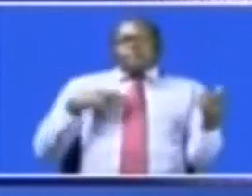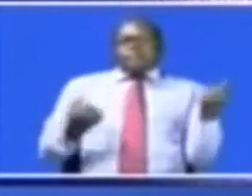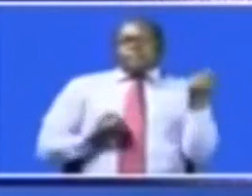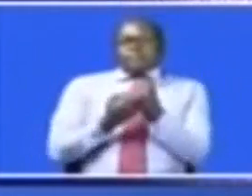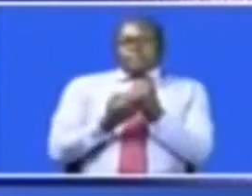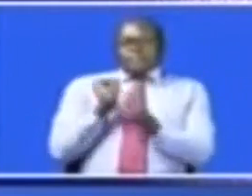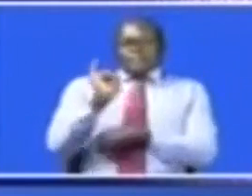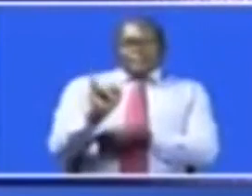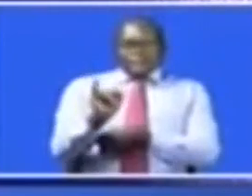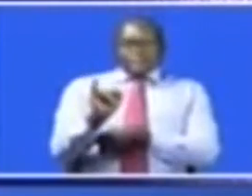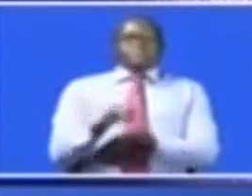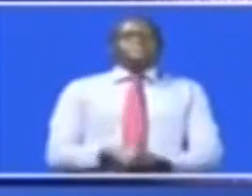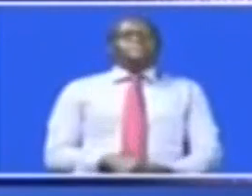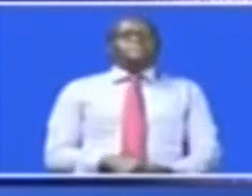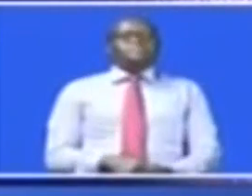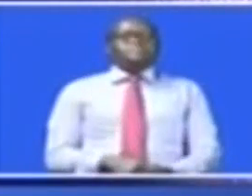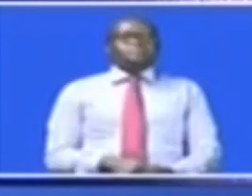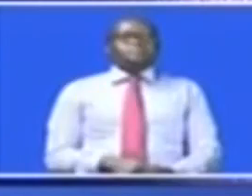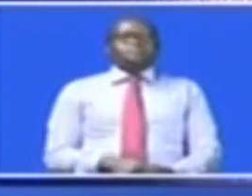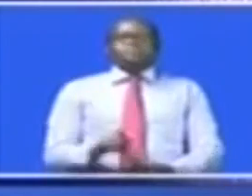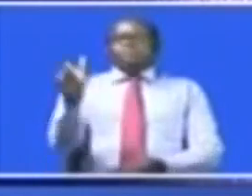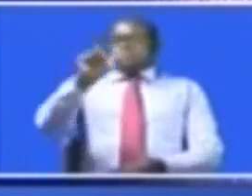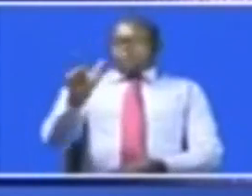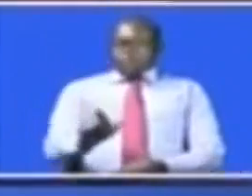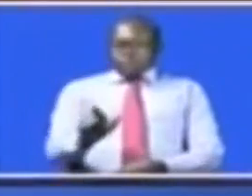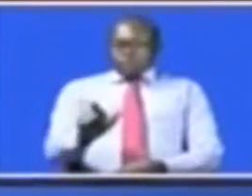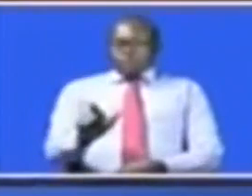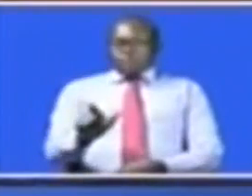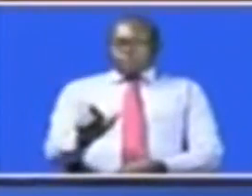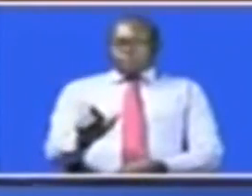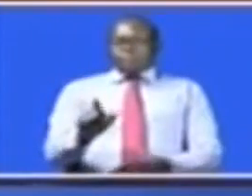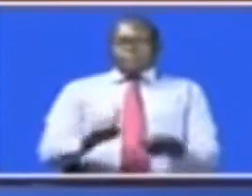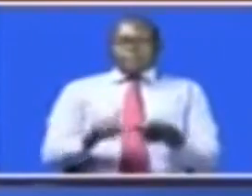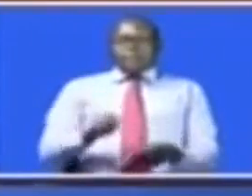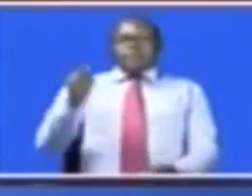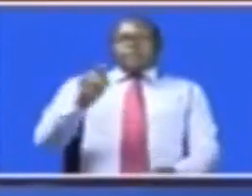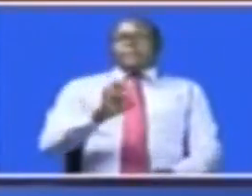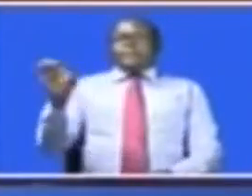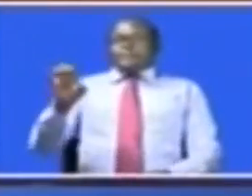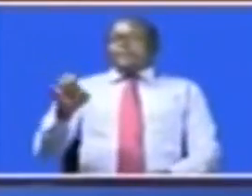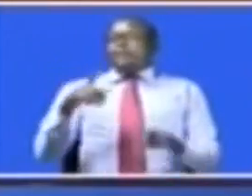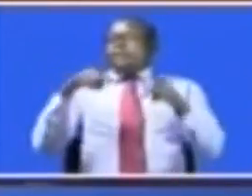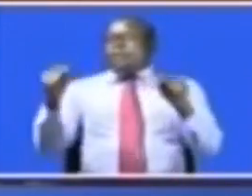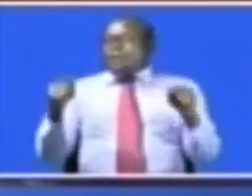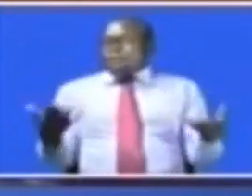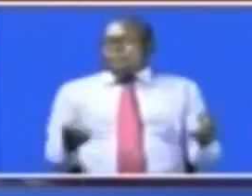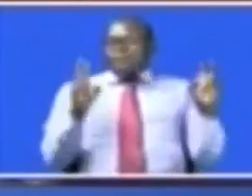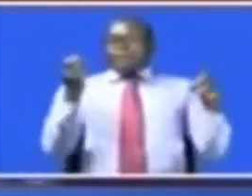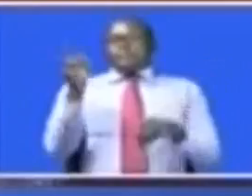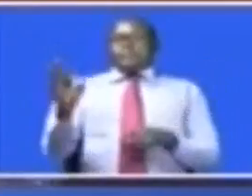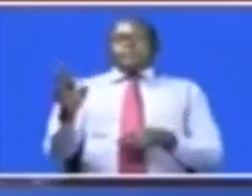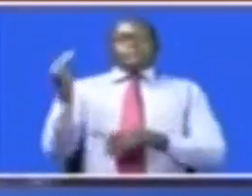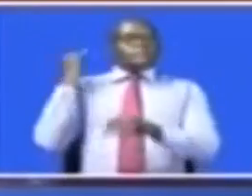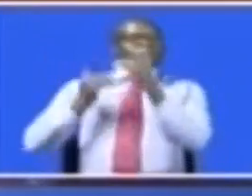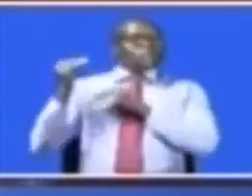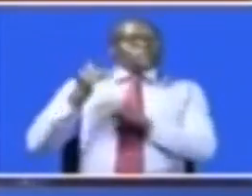ndogo ya Wakenya wanaounga mkono mchakato huo. Coast region and northeastern region have cited issues